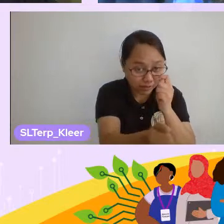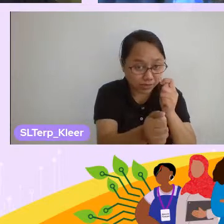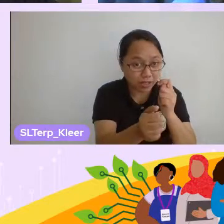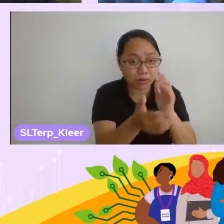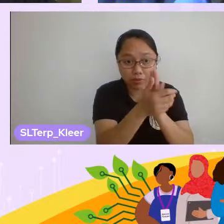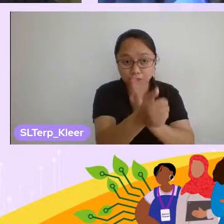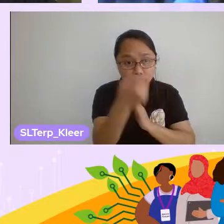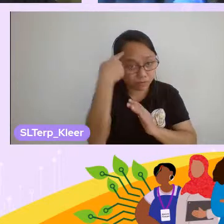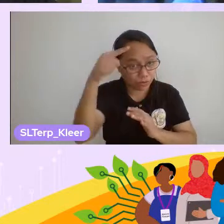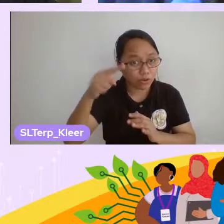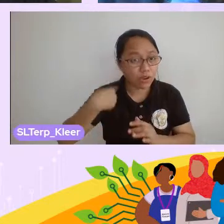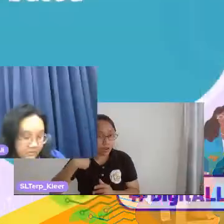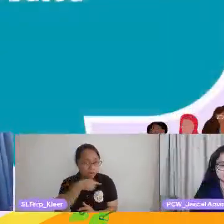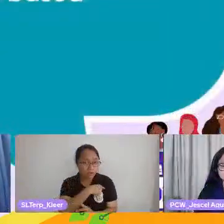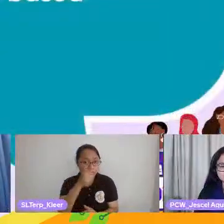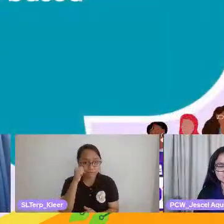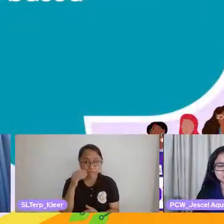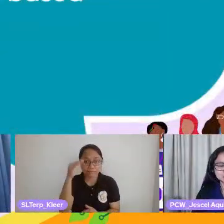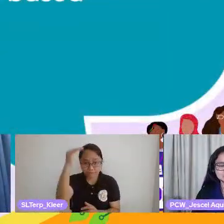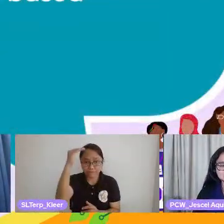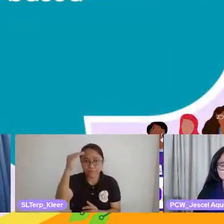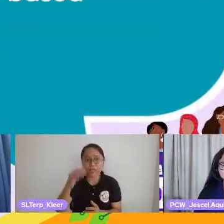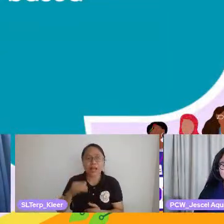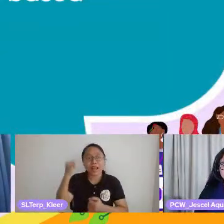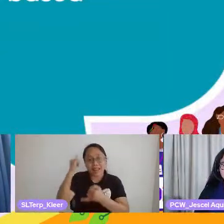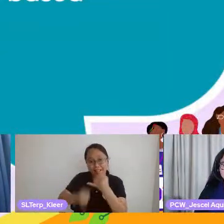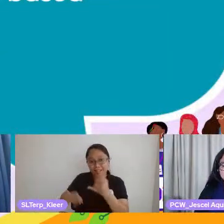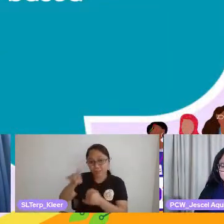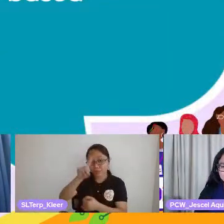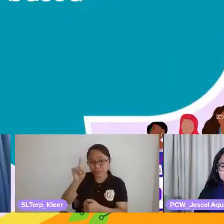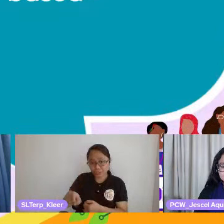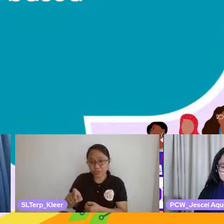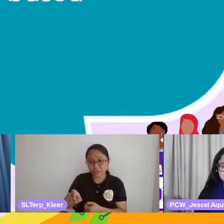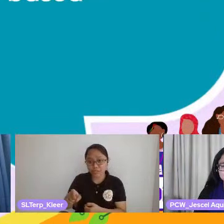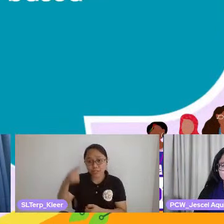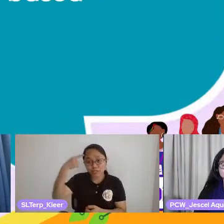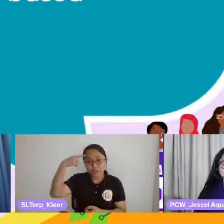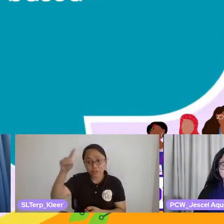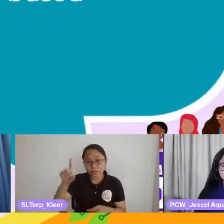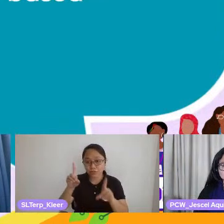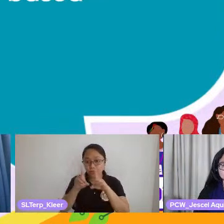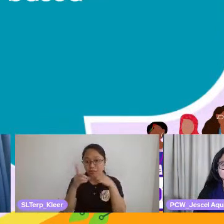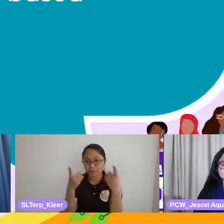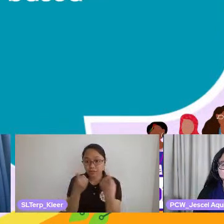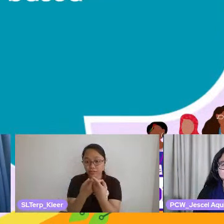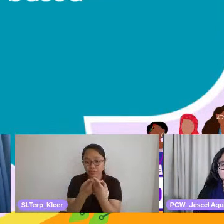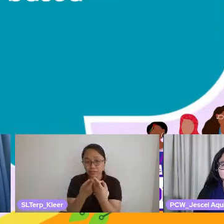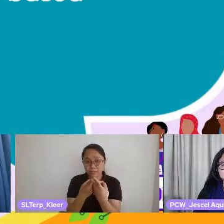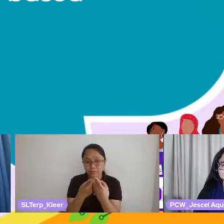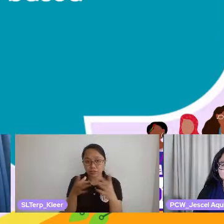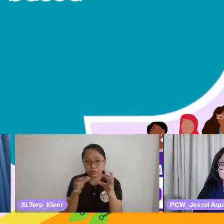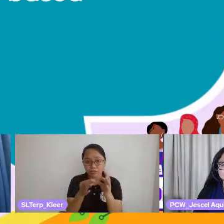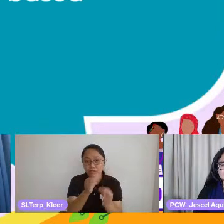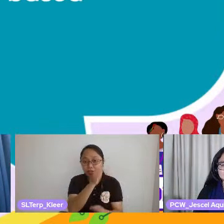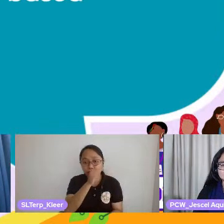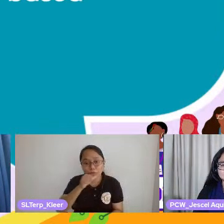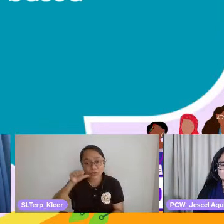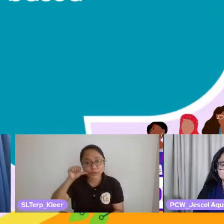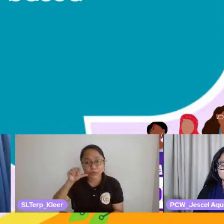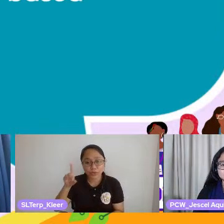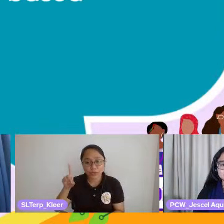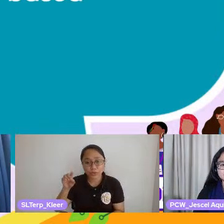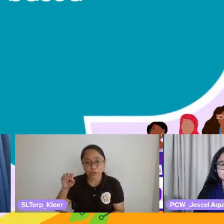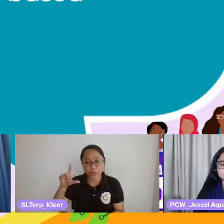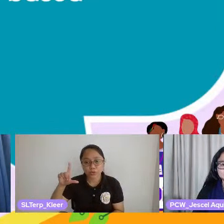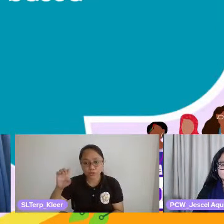Last question na po tayo for our open forum. This question po is for Department of Agriculture po. Marami sa mga magsasaka natin ang